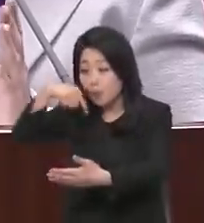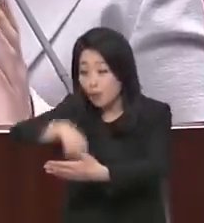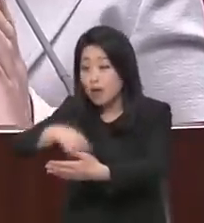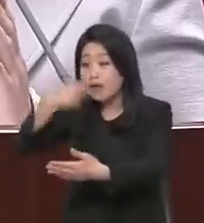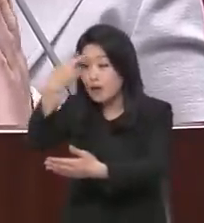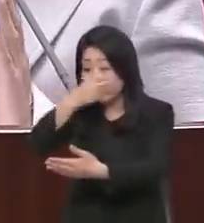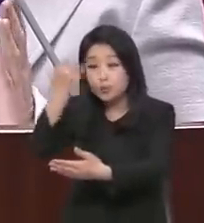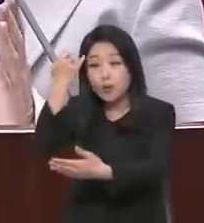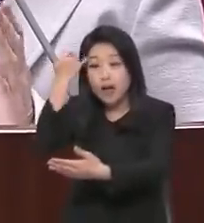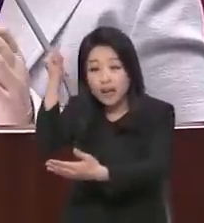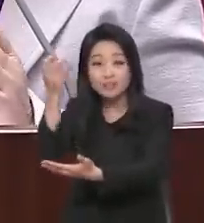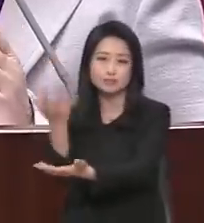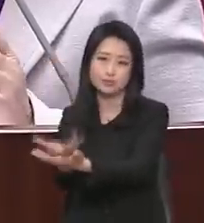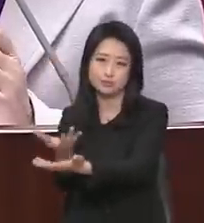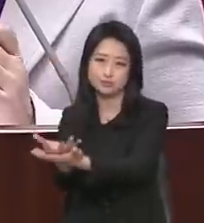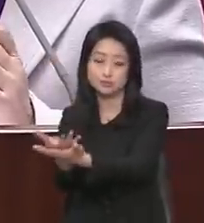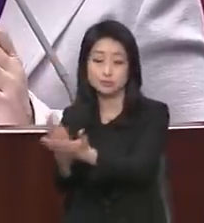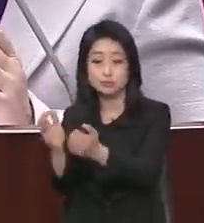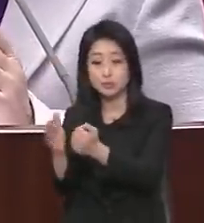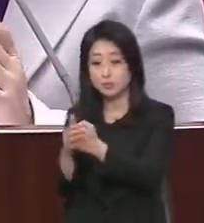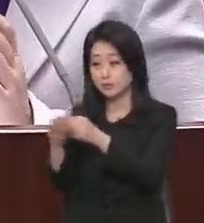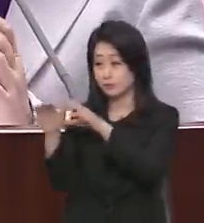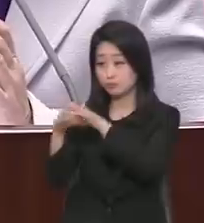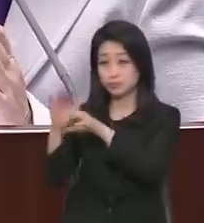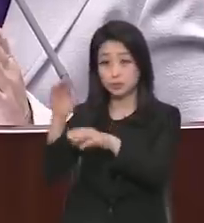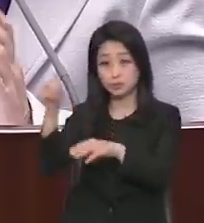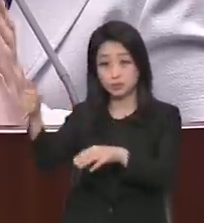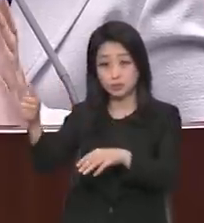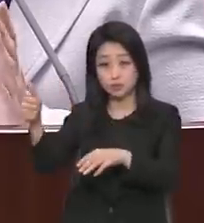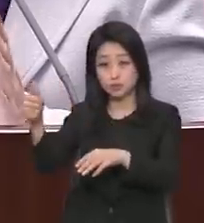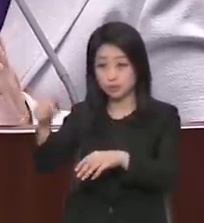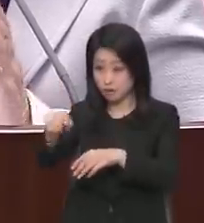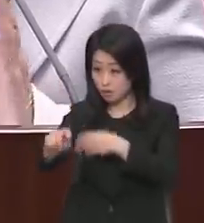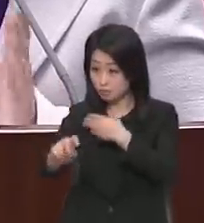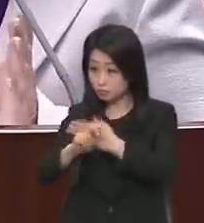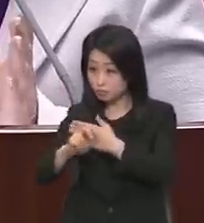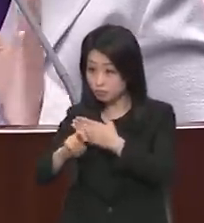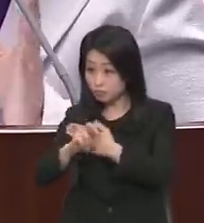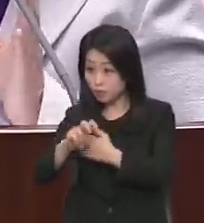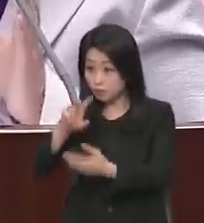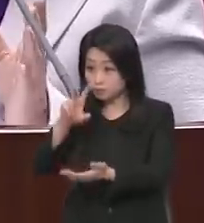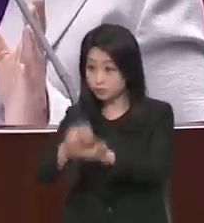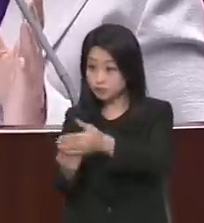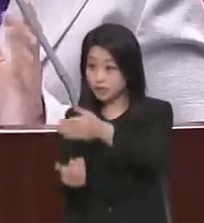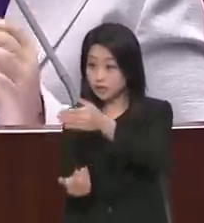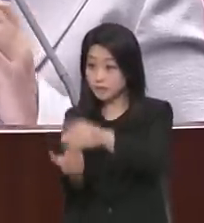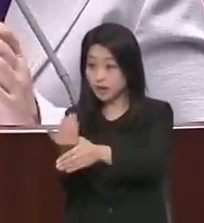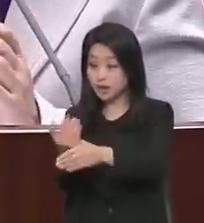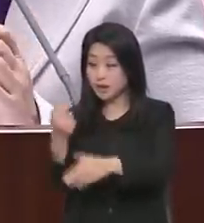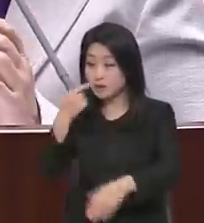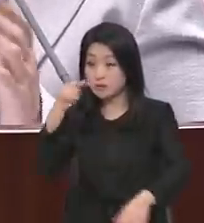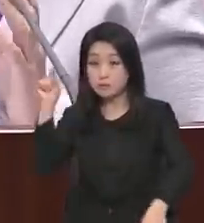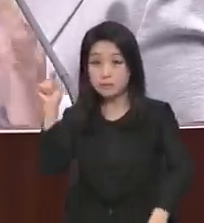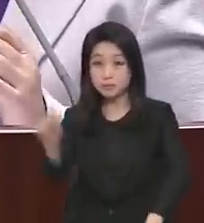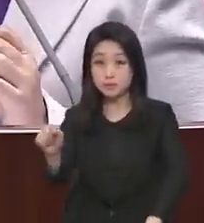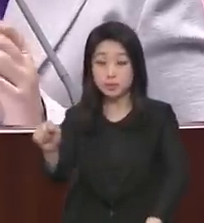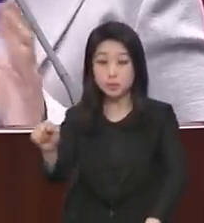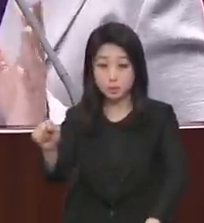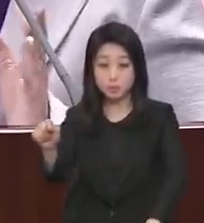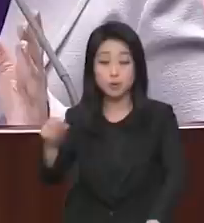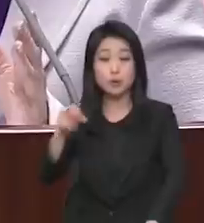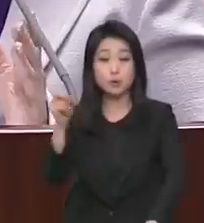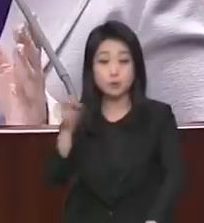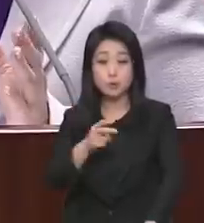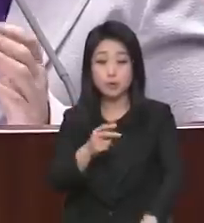있었습니다. 그래서 문재인 대통령께서 기무사의 계엄령 검토가 불법적인 일탈 행위라고 말씀을 하셨고요.